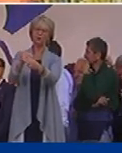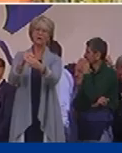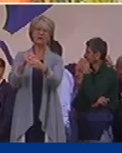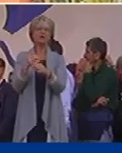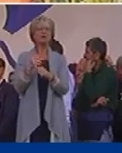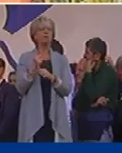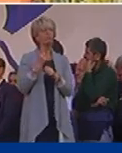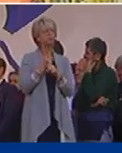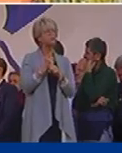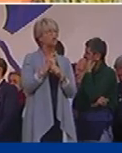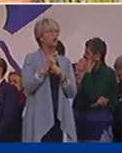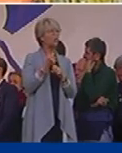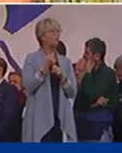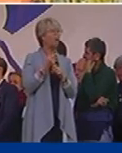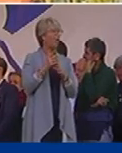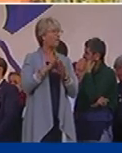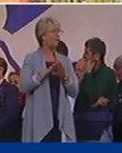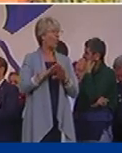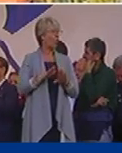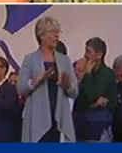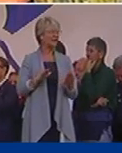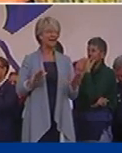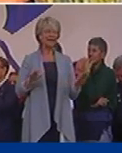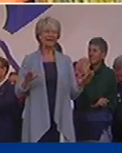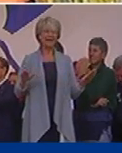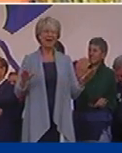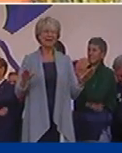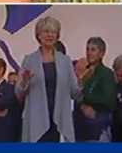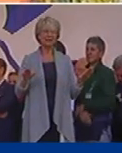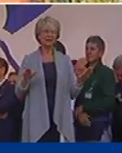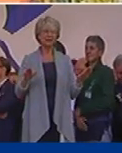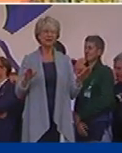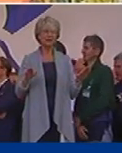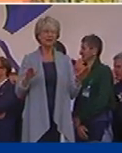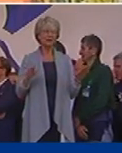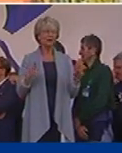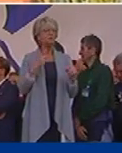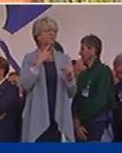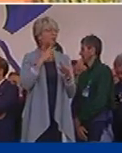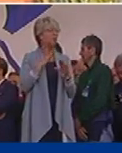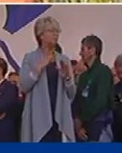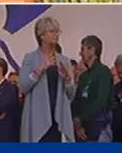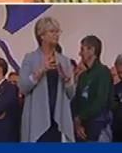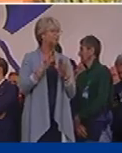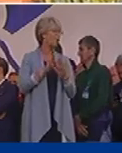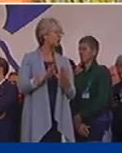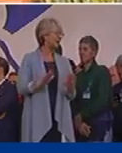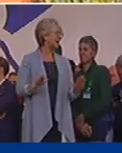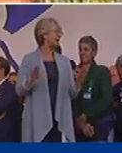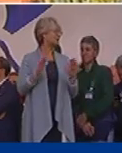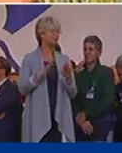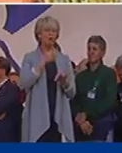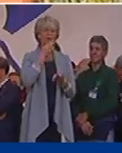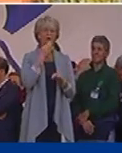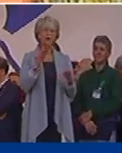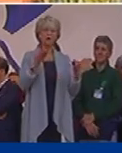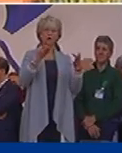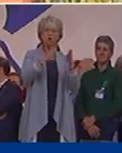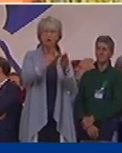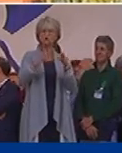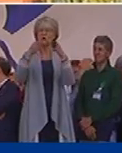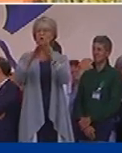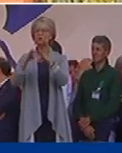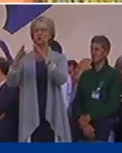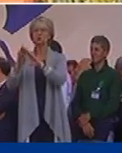moderati, moderati. a furia di moderatismo, stanno chiudendo una per una le nostre